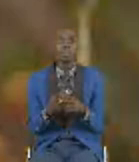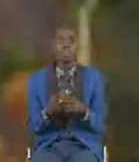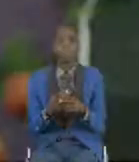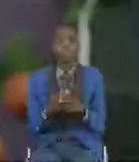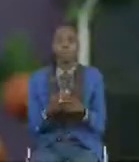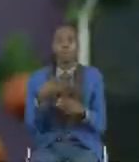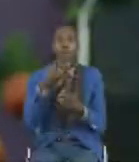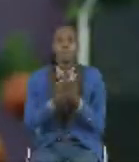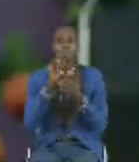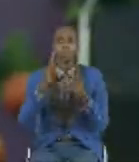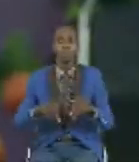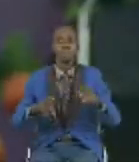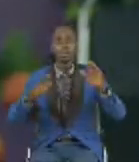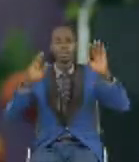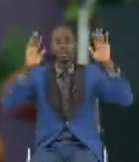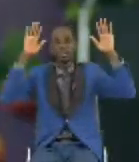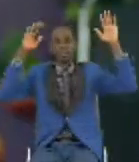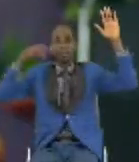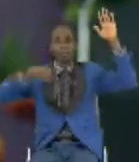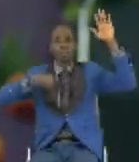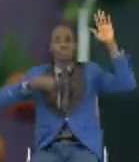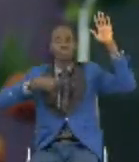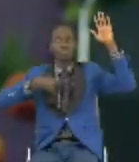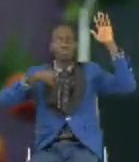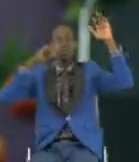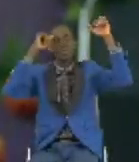Où est la personne dont je parle là-bas? Paix!